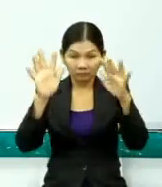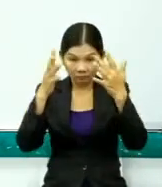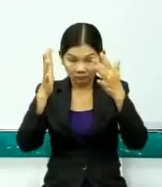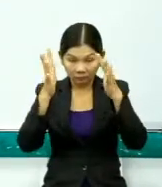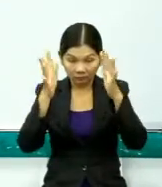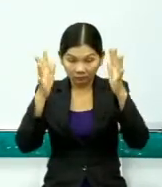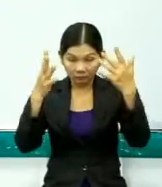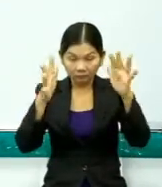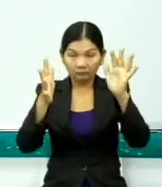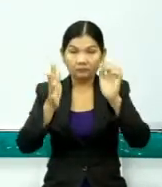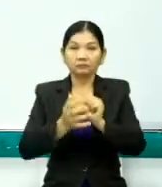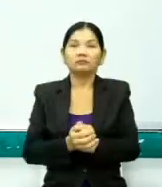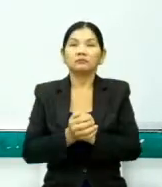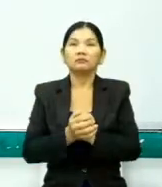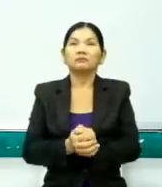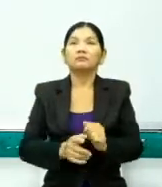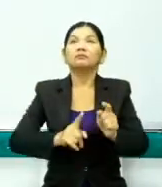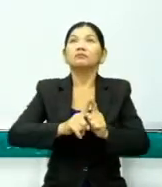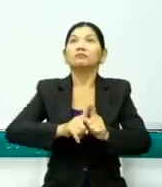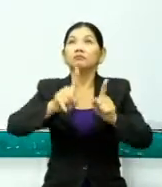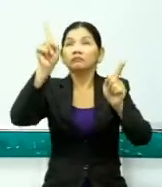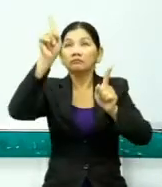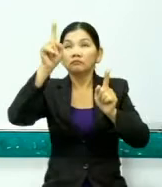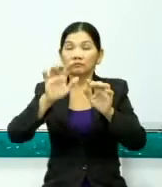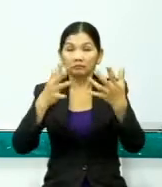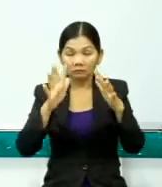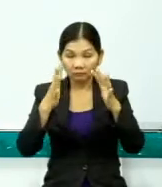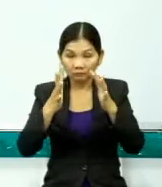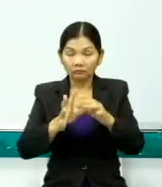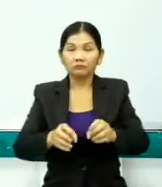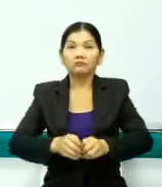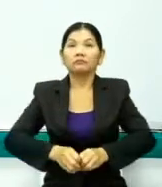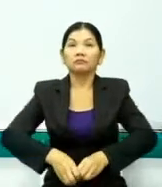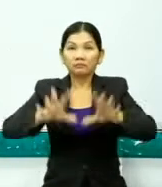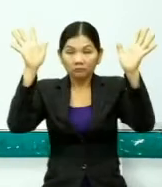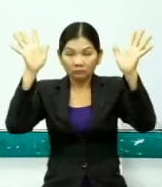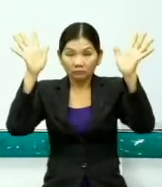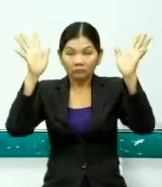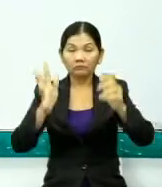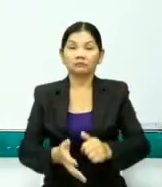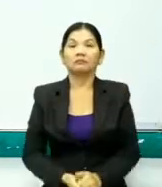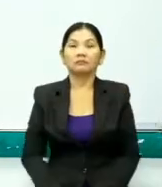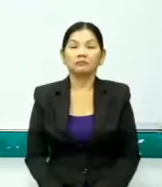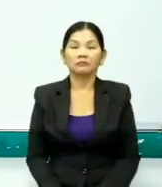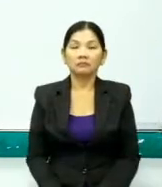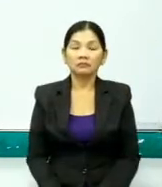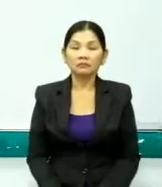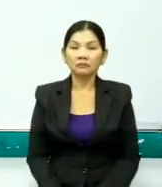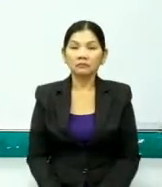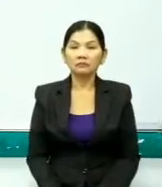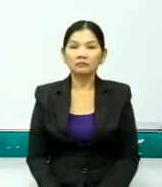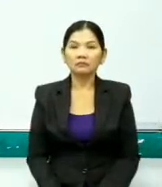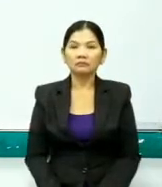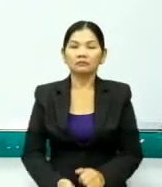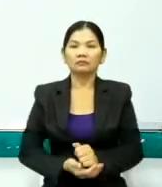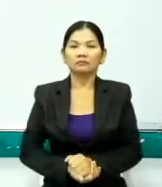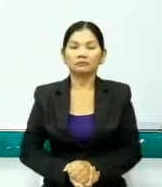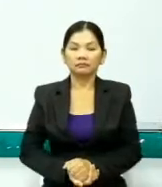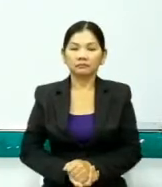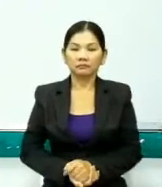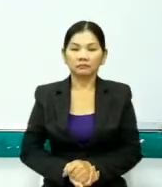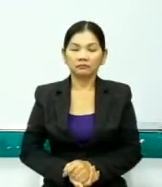mùi, tí, bầy mùi, tí, bầy đùm chạy ọc con dạng dương